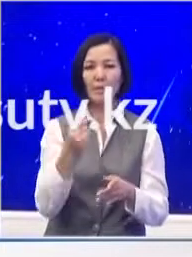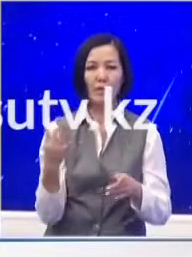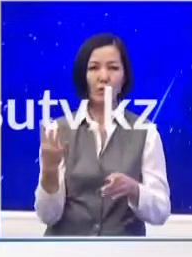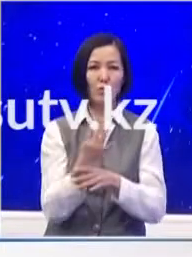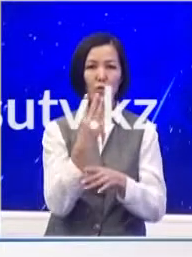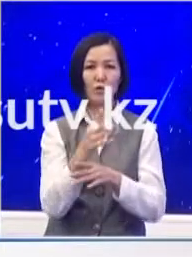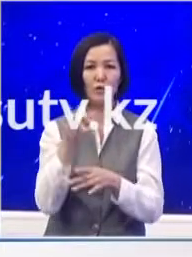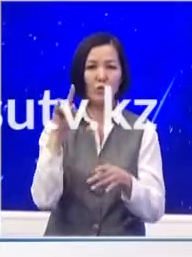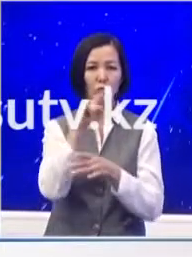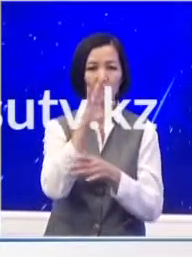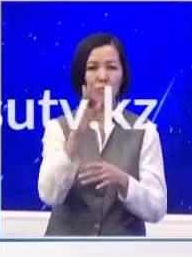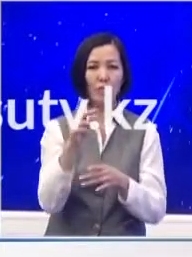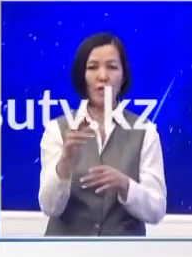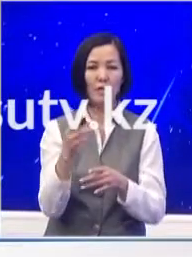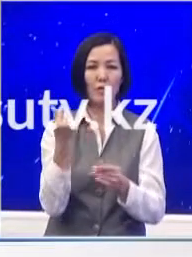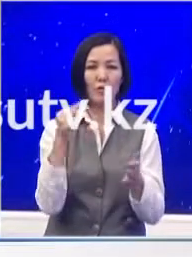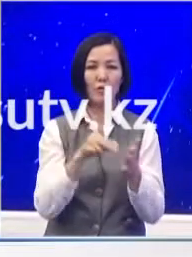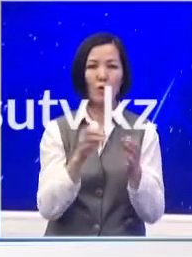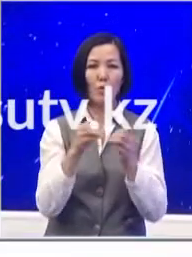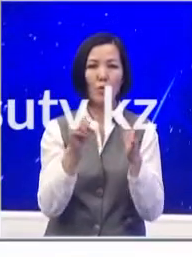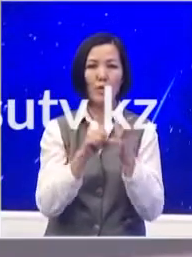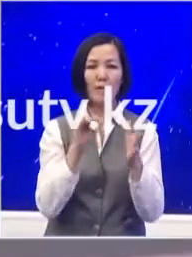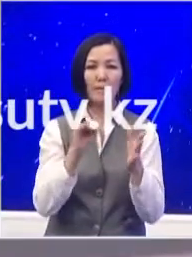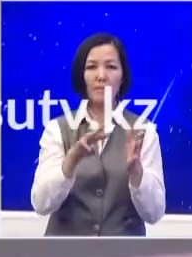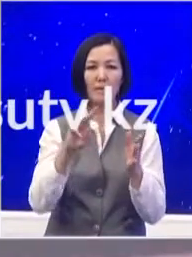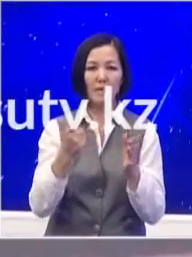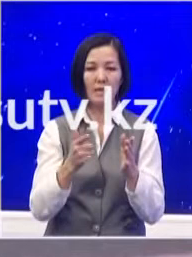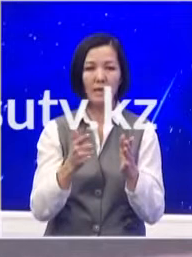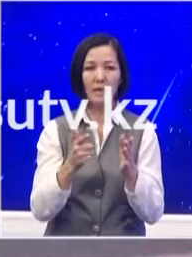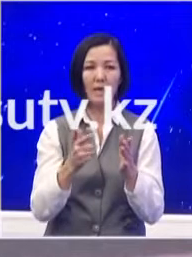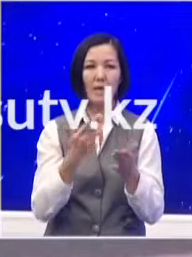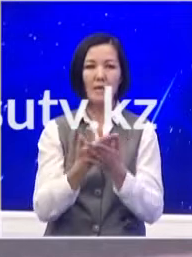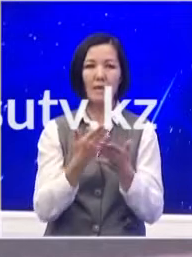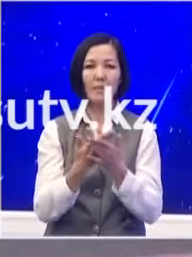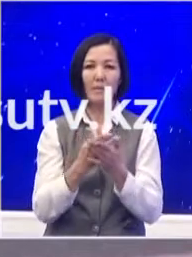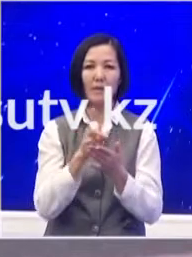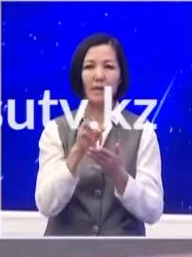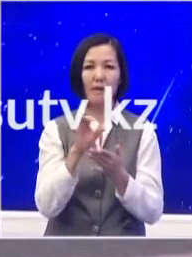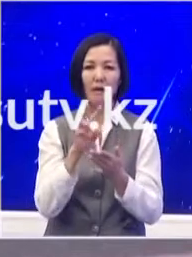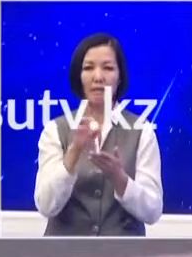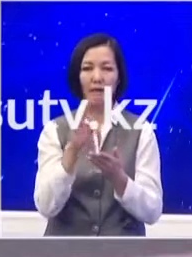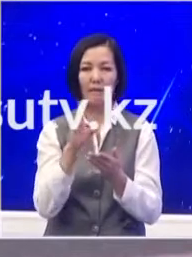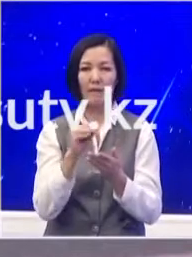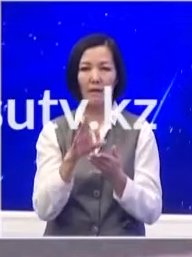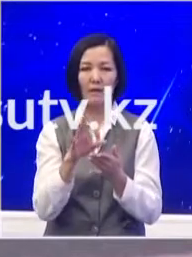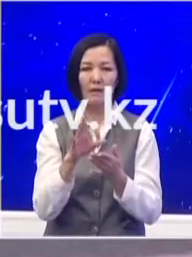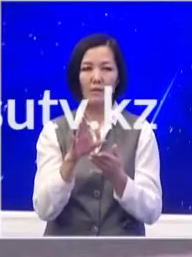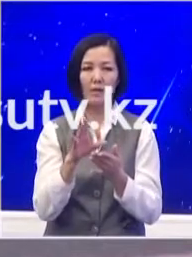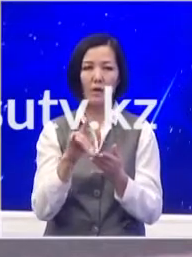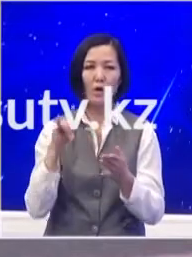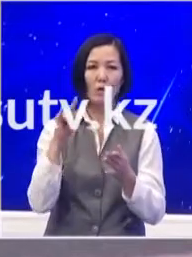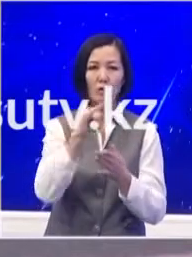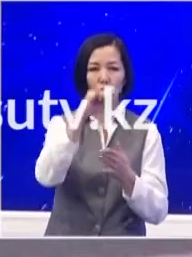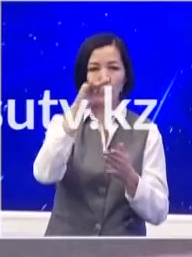қатынайтын болады. Билет құны 16 мың теңге. Әуе көлігіне келетін болсақ, ол Канадаға тиесілі. Шуы төмен,